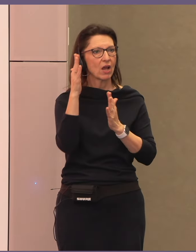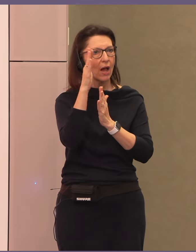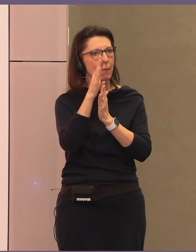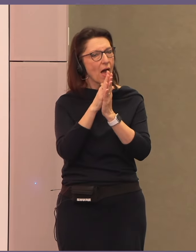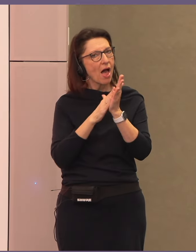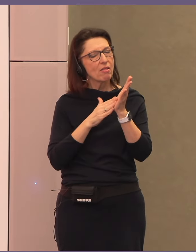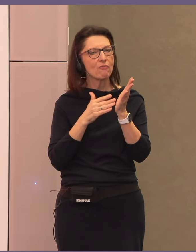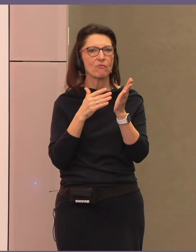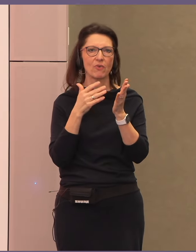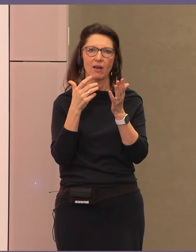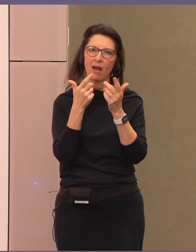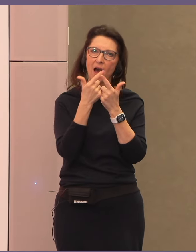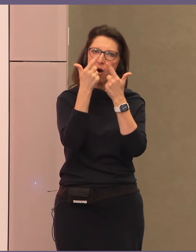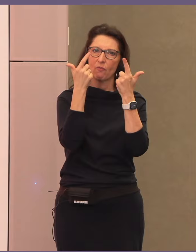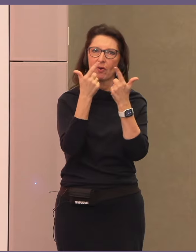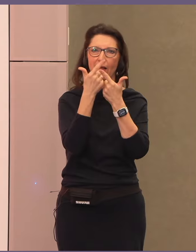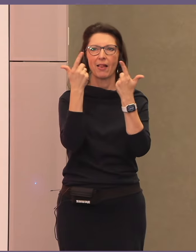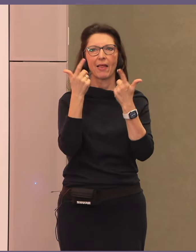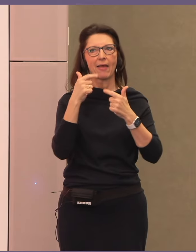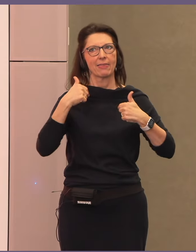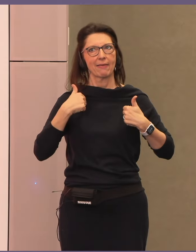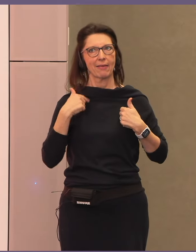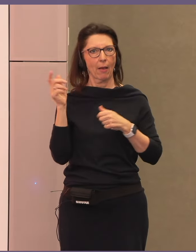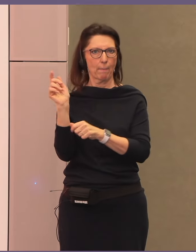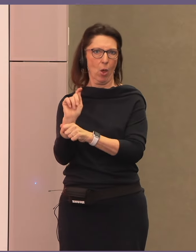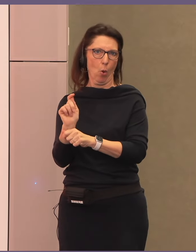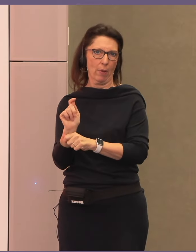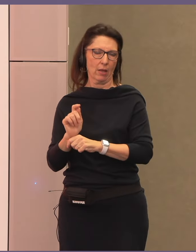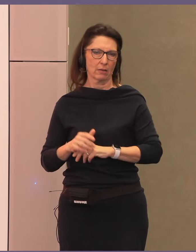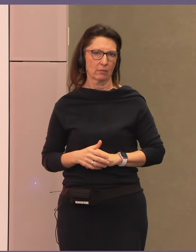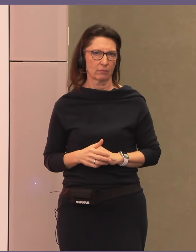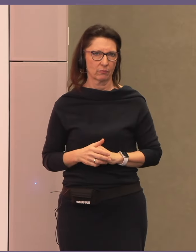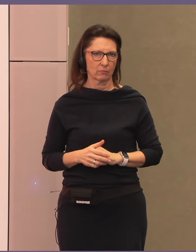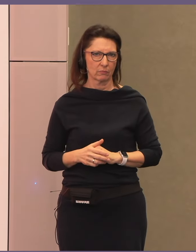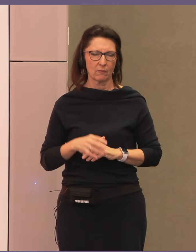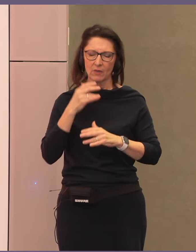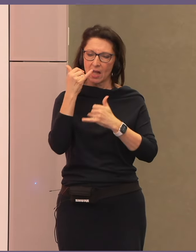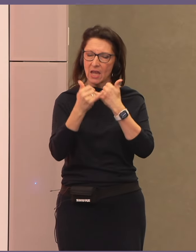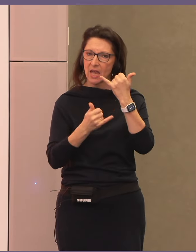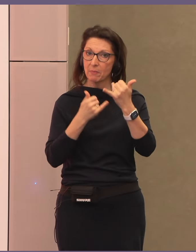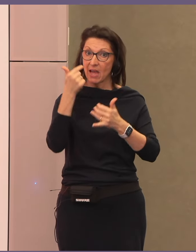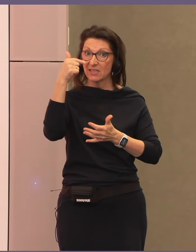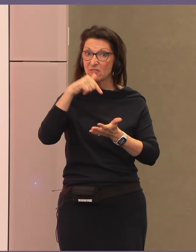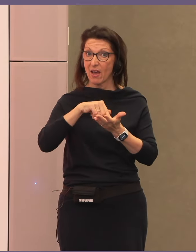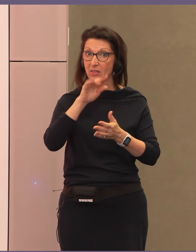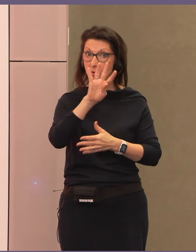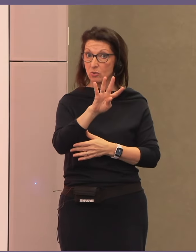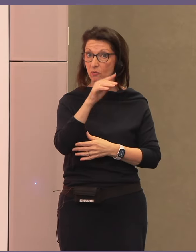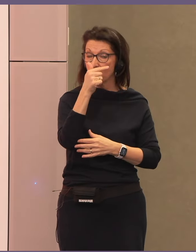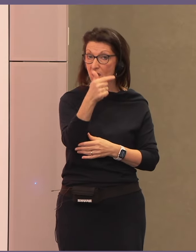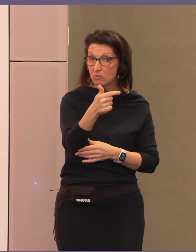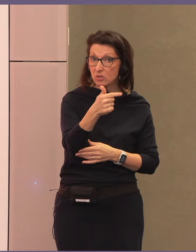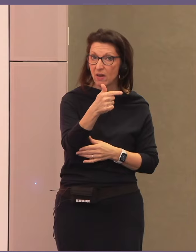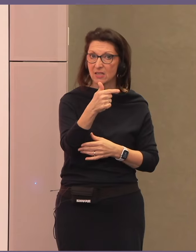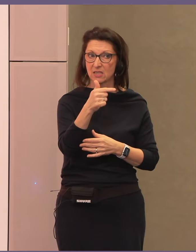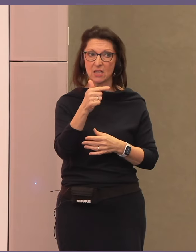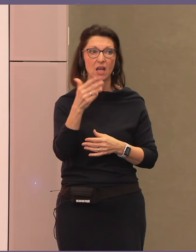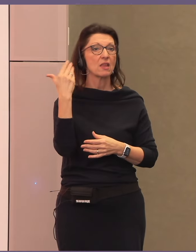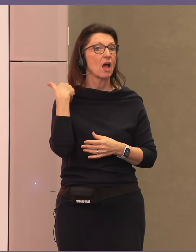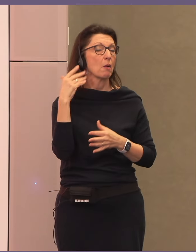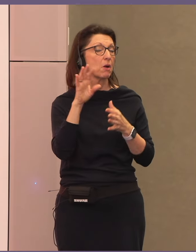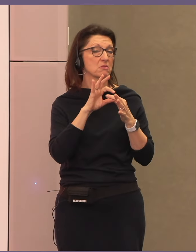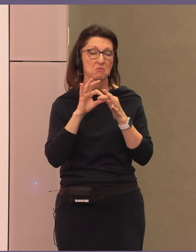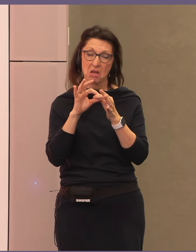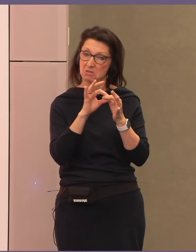Beobachtung beziehungsweise Erkenntnis beginnen, die auch im Jahr 2024 weder an gesellschaftlicher Gültigkeit